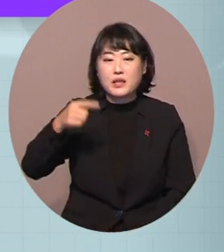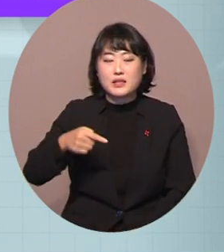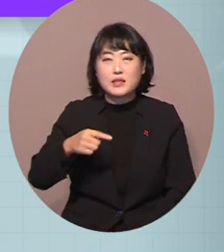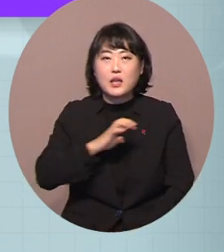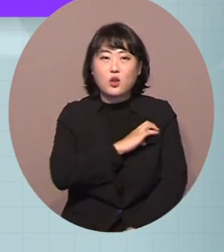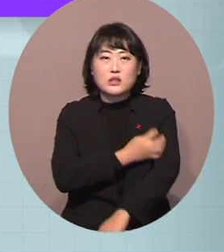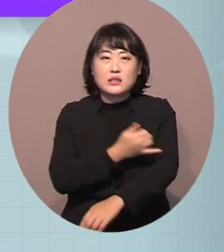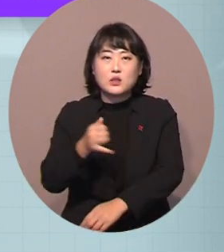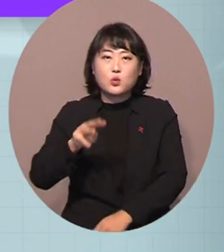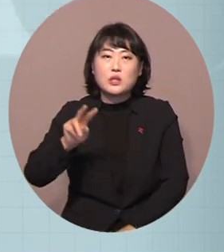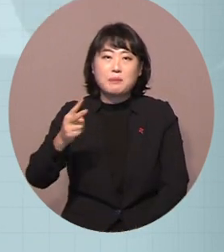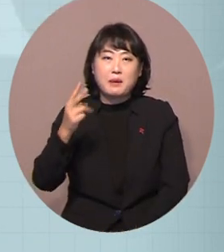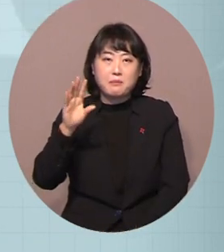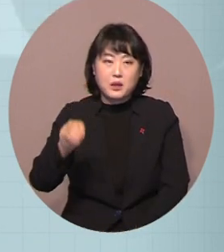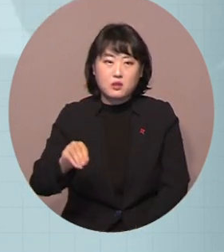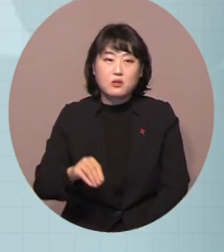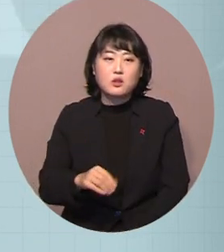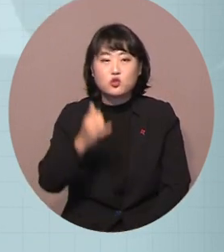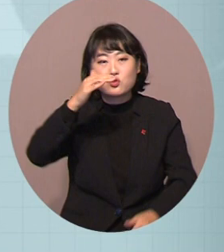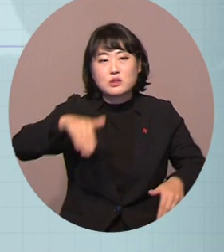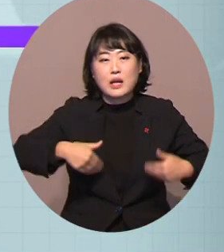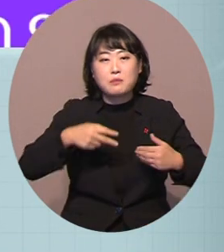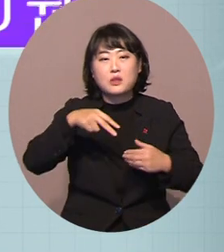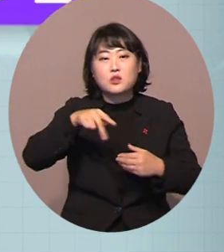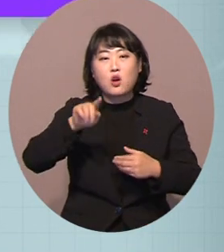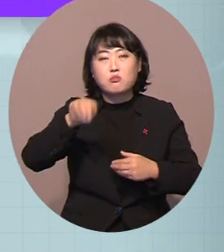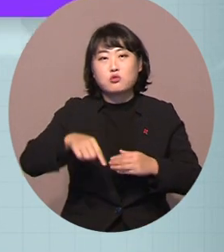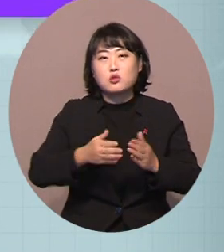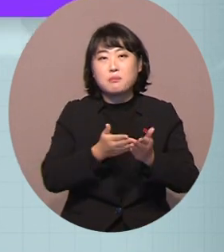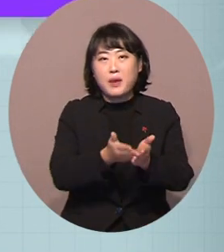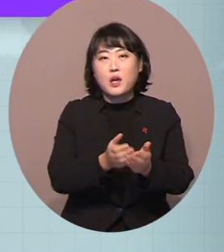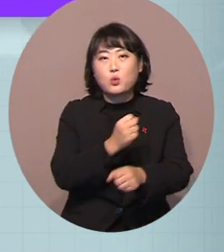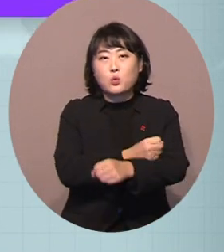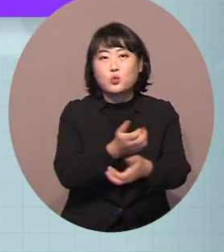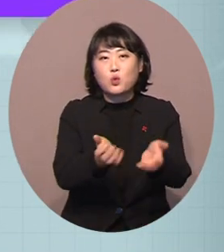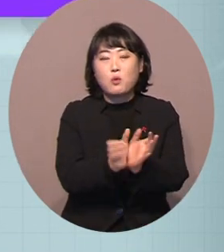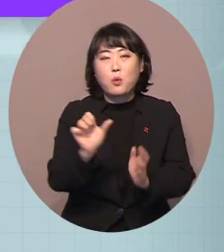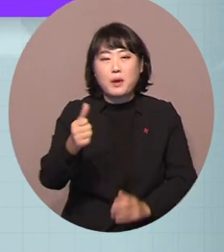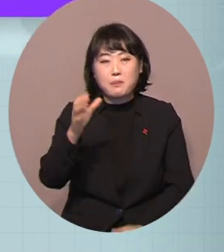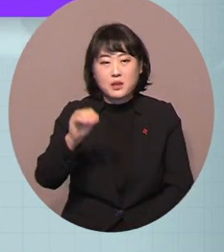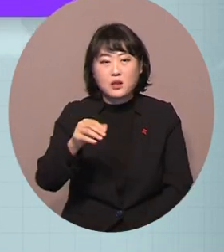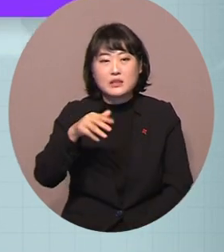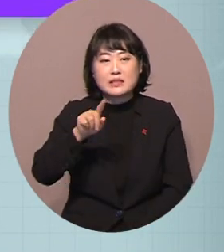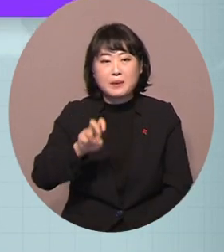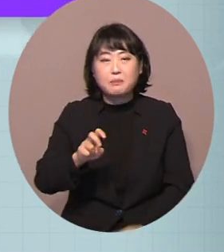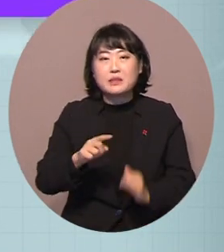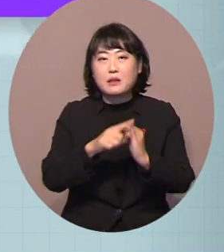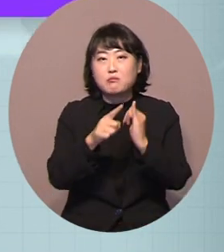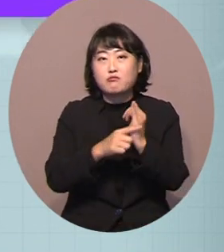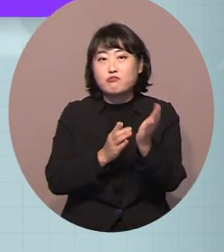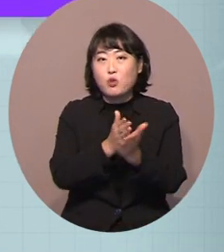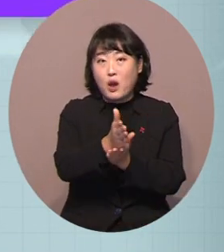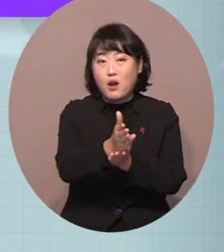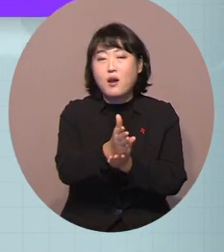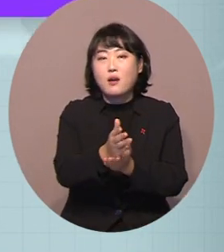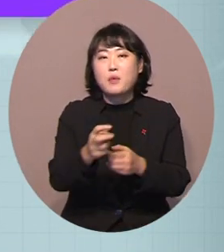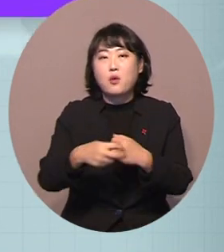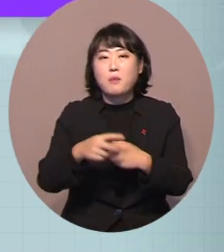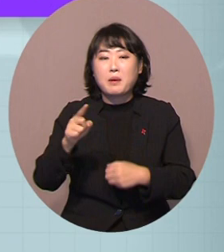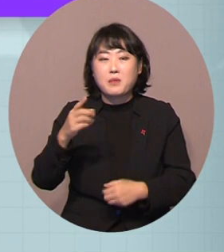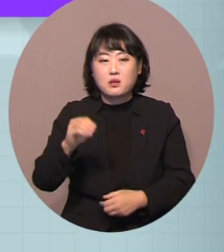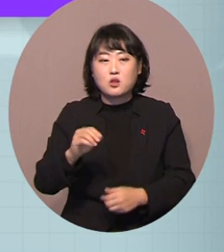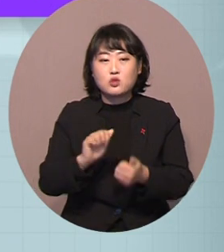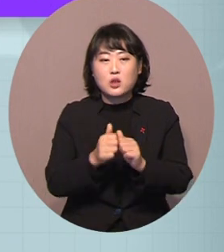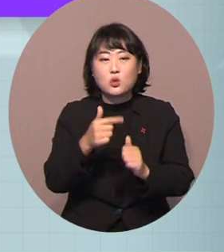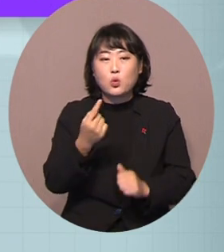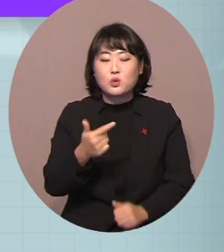세종 200만 원 충남서부 향운 노동조합 500만 원 참부 과 100만 원 주식